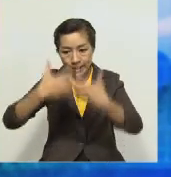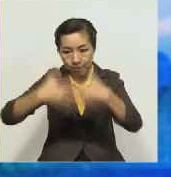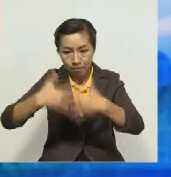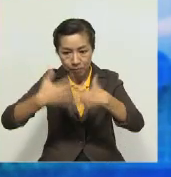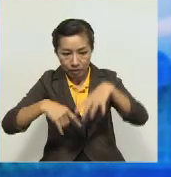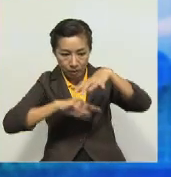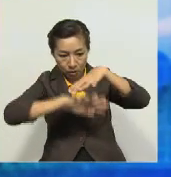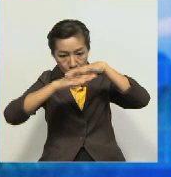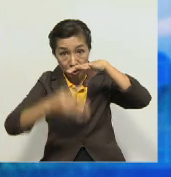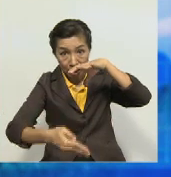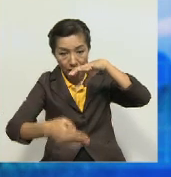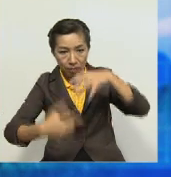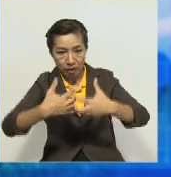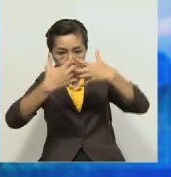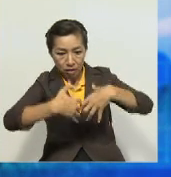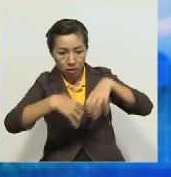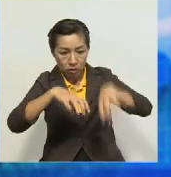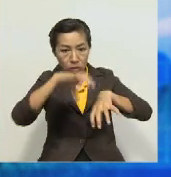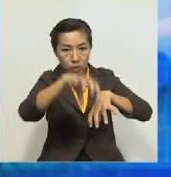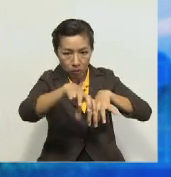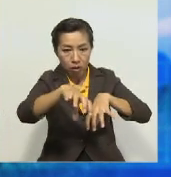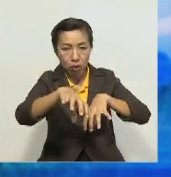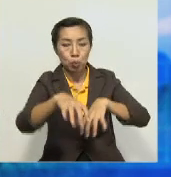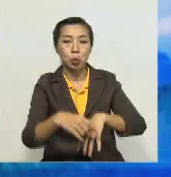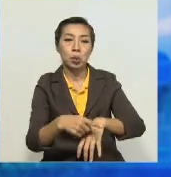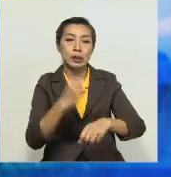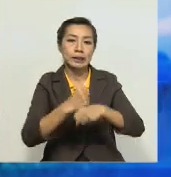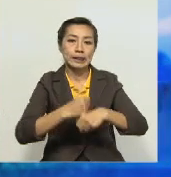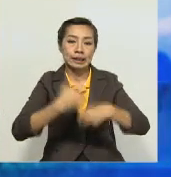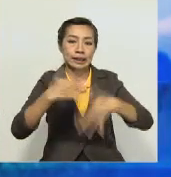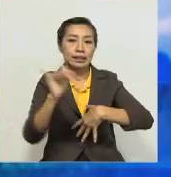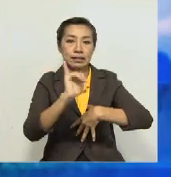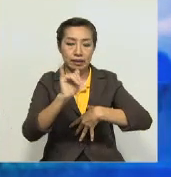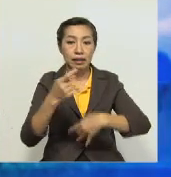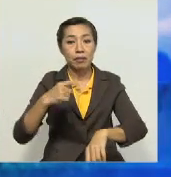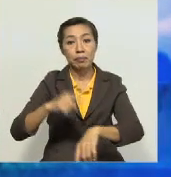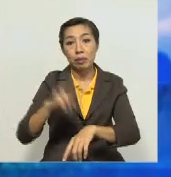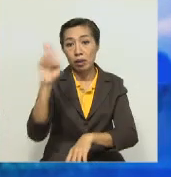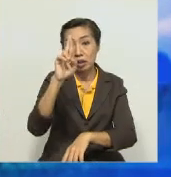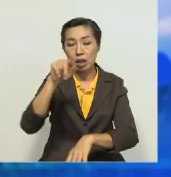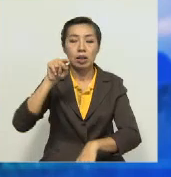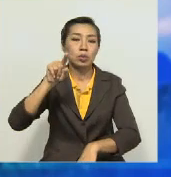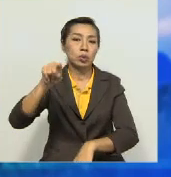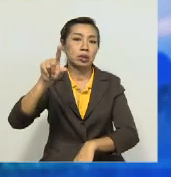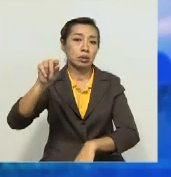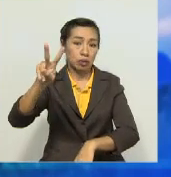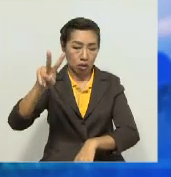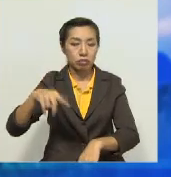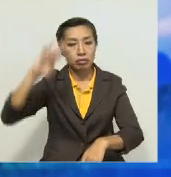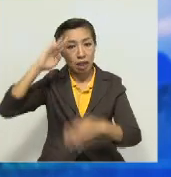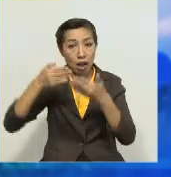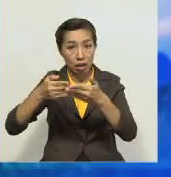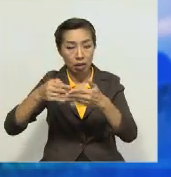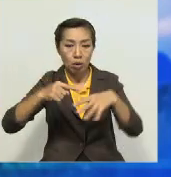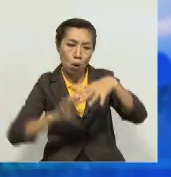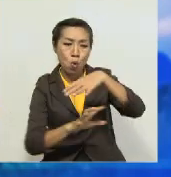น้ำในถ้ำ 2 เครื่องตามแผนเดิมยัไม่สำเร็จเวลา 12 น.ร. 20 น.ร. หน่วยซีลยันำเนินการ